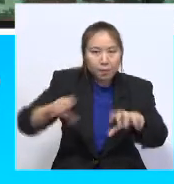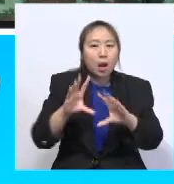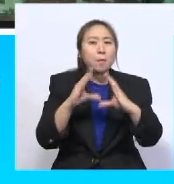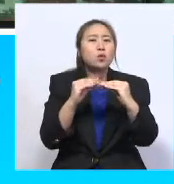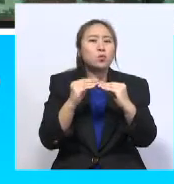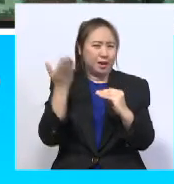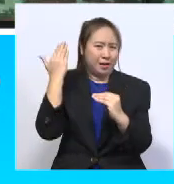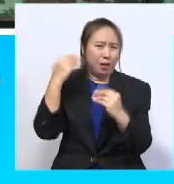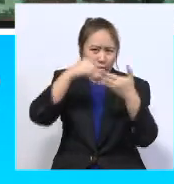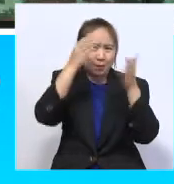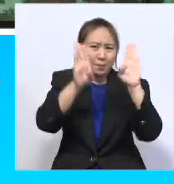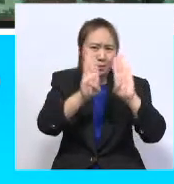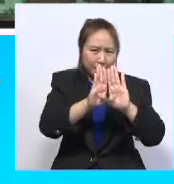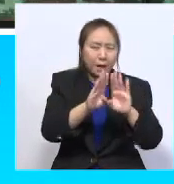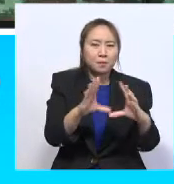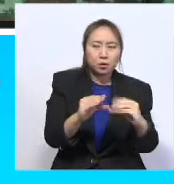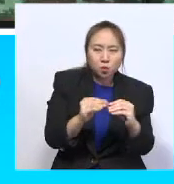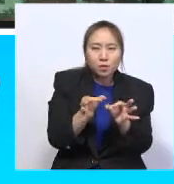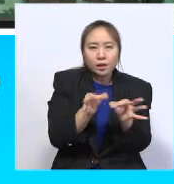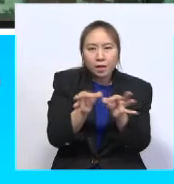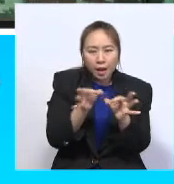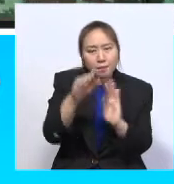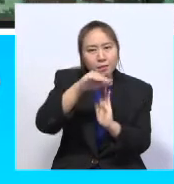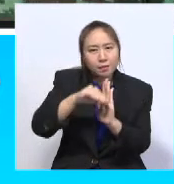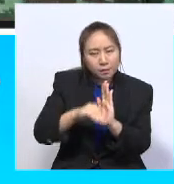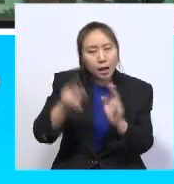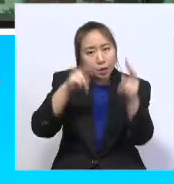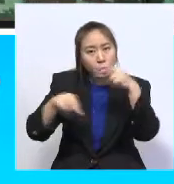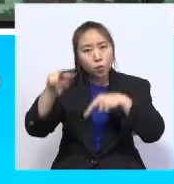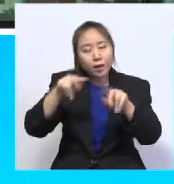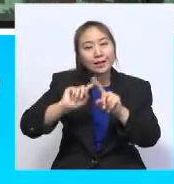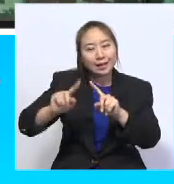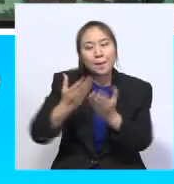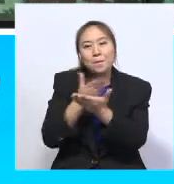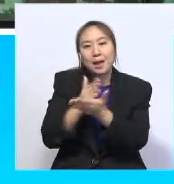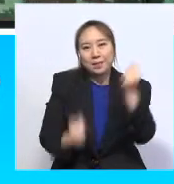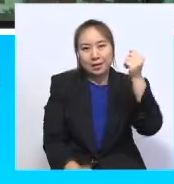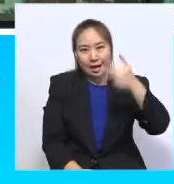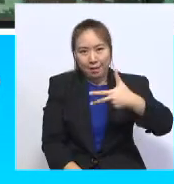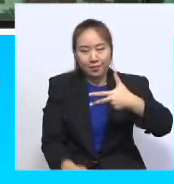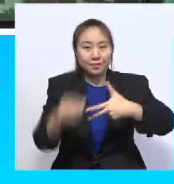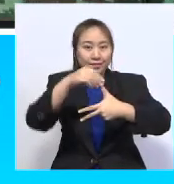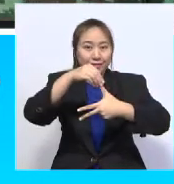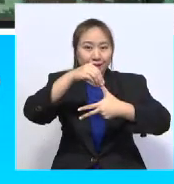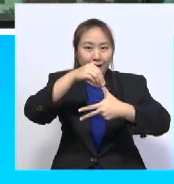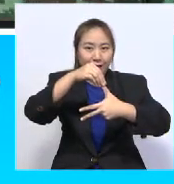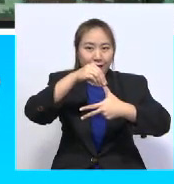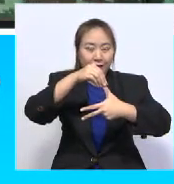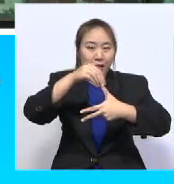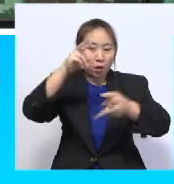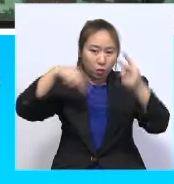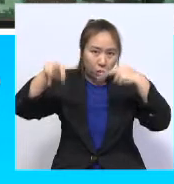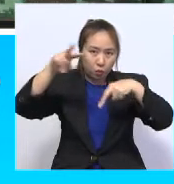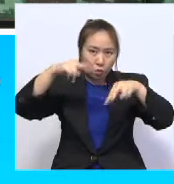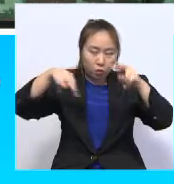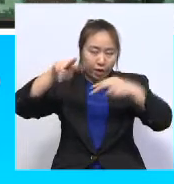ต่ปิดเทอมที่ผ่านมานะครับเพื่อทำความเข้าใจในมาตรการในการรักษาความปลอดภัยซึ่งแยกเป็น3 ส่วนด้วยกันส่วนแรกก็คือการรักษาความปลอดภั